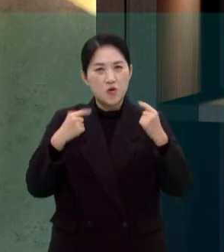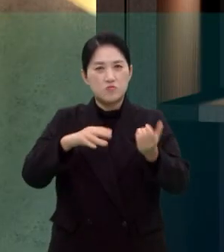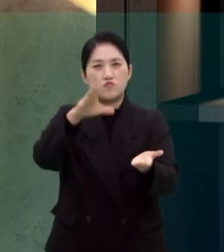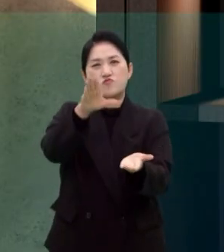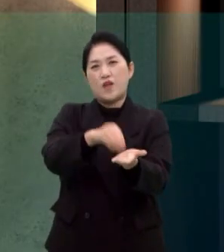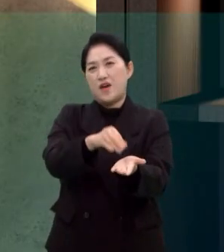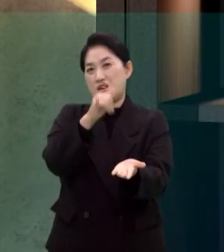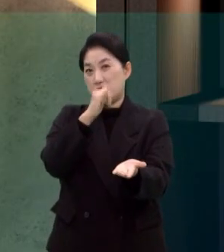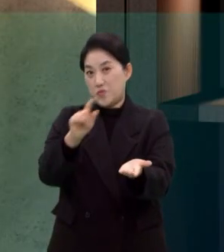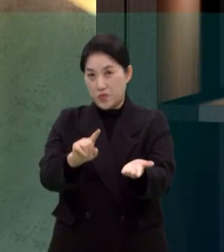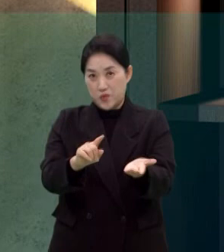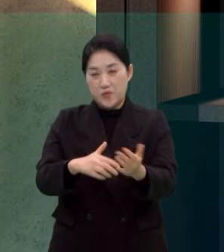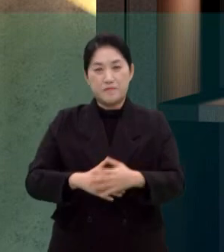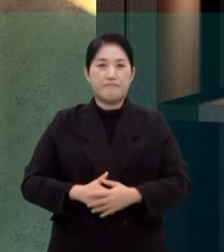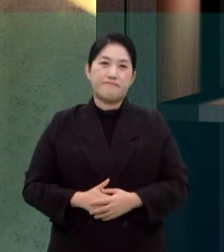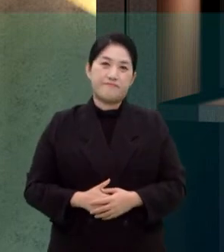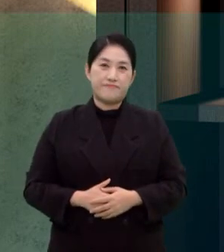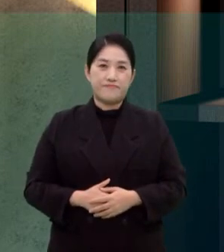남아 있습니다.